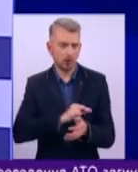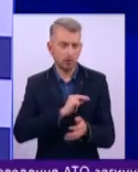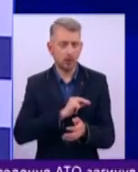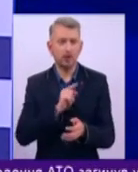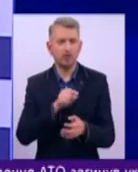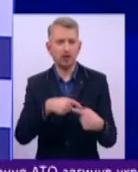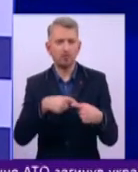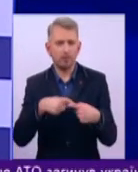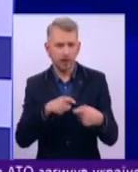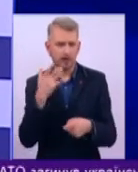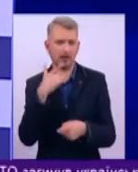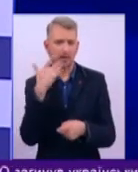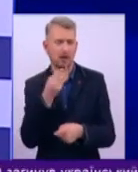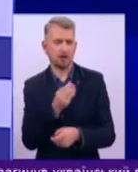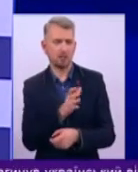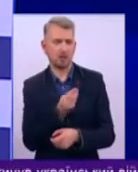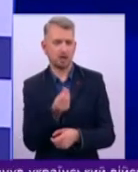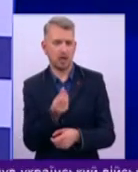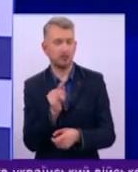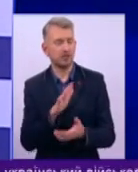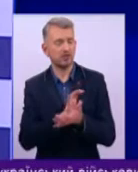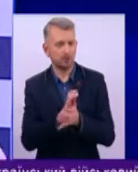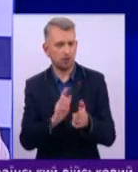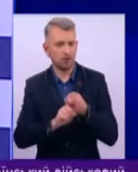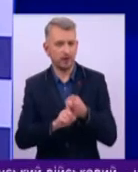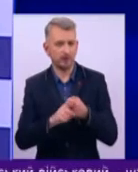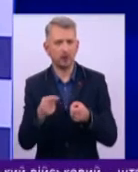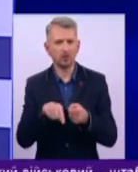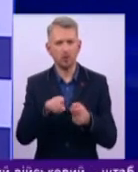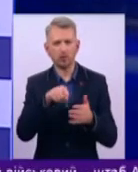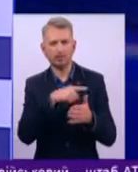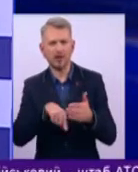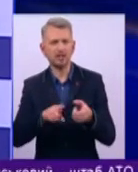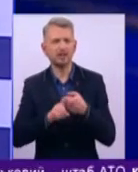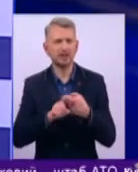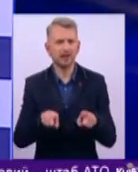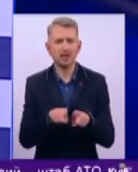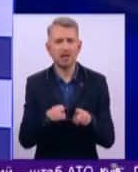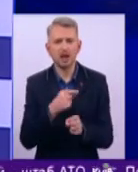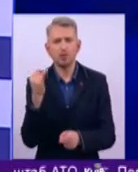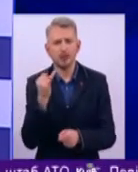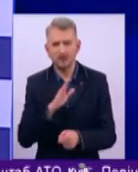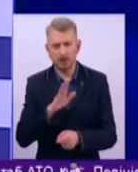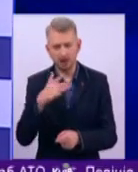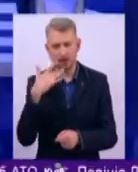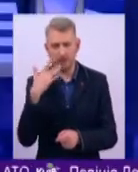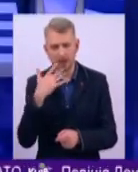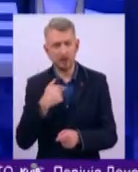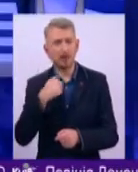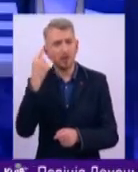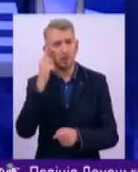інакше пов'язані з американським капіталом і тісно пов'язані. Тому розривати всі зв'язки так само не зацікавлені в Америці. І я думаю,